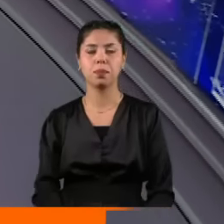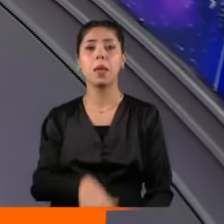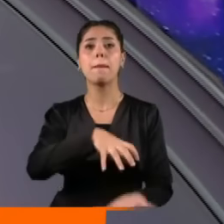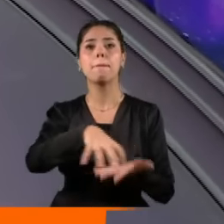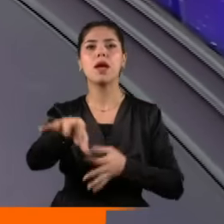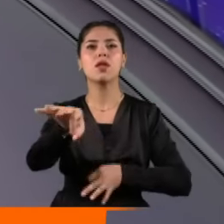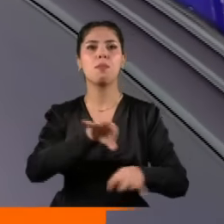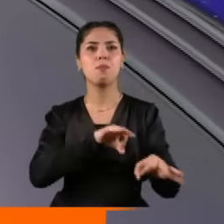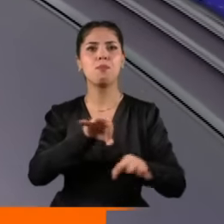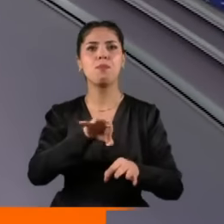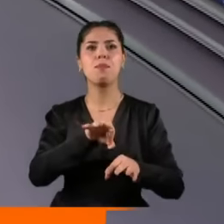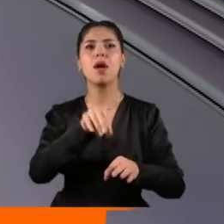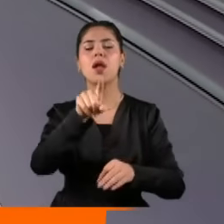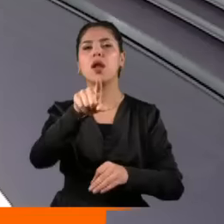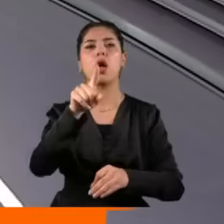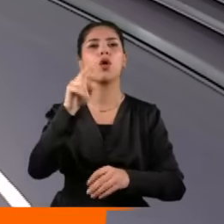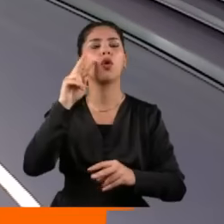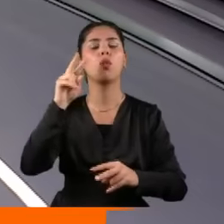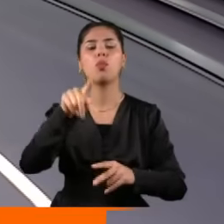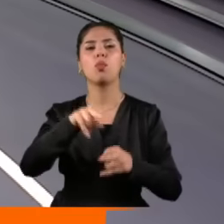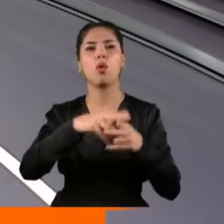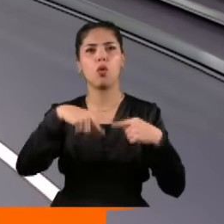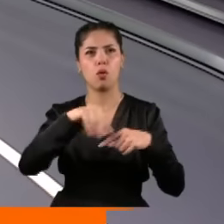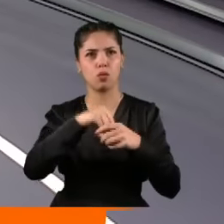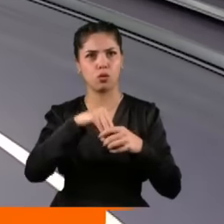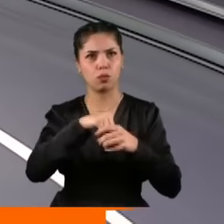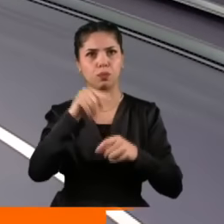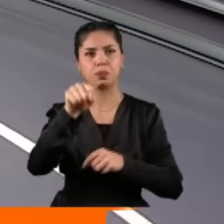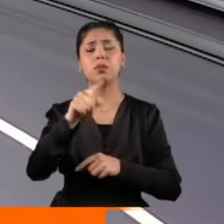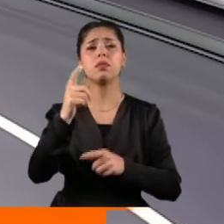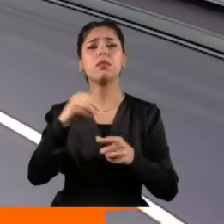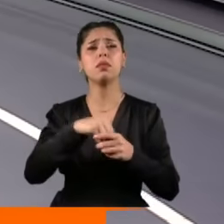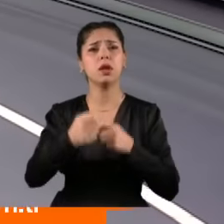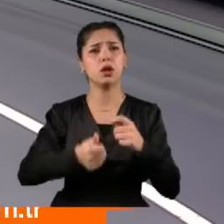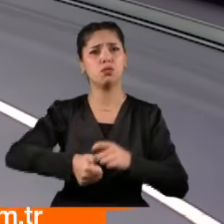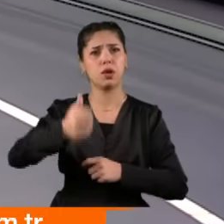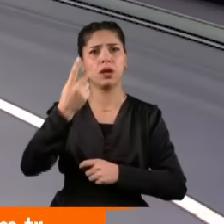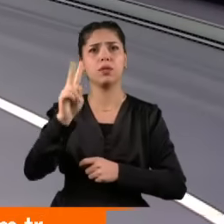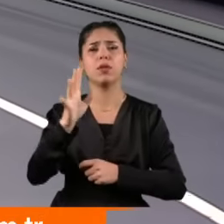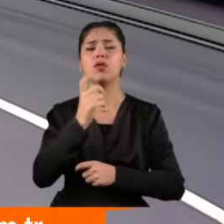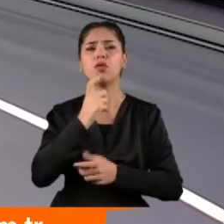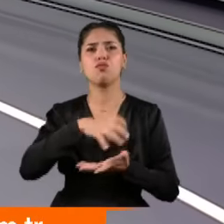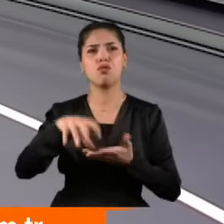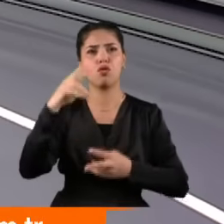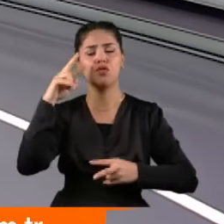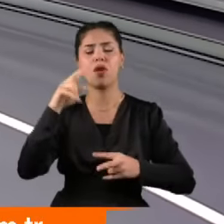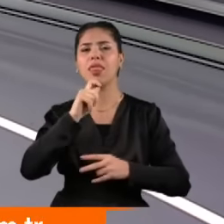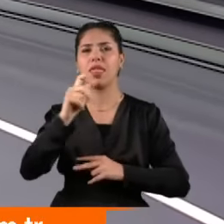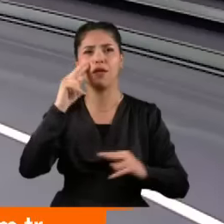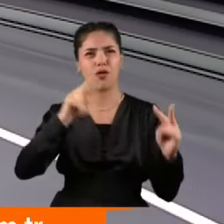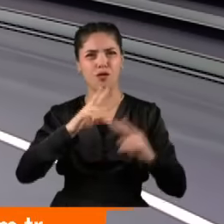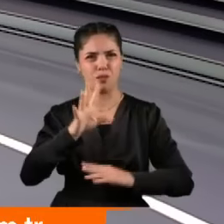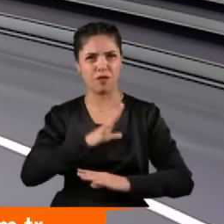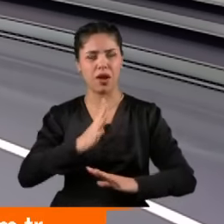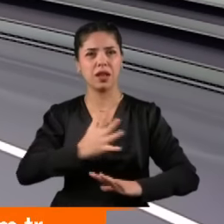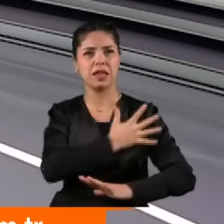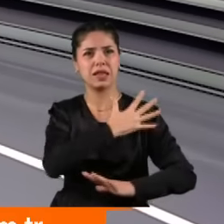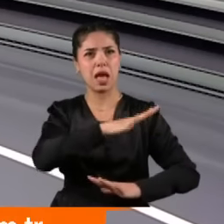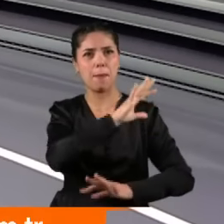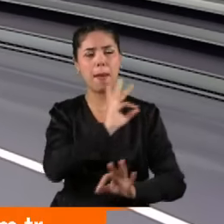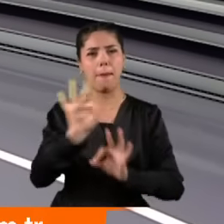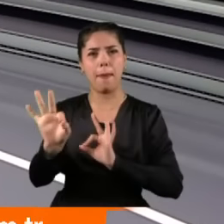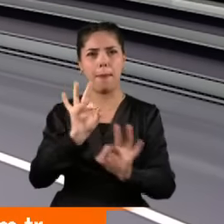Meclis Plan ve Bütçe Komisyonu'nda İçişleri Bakanlığı'nın 2025 yılı bütçe teklifi görüşmeleri başlarken CHP'li milletvekillerinin imza attığı